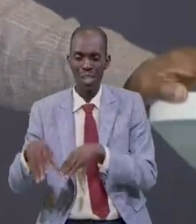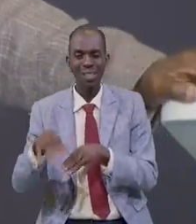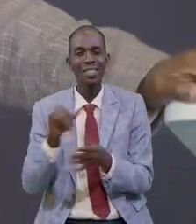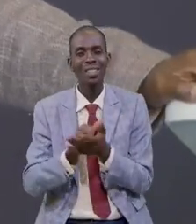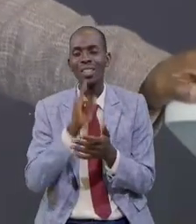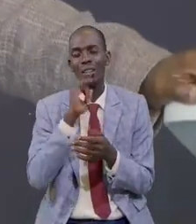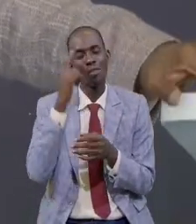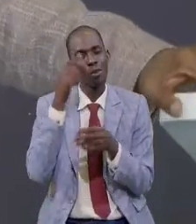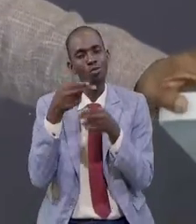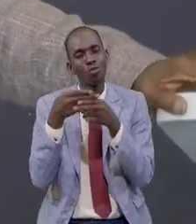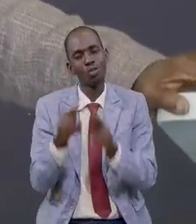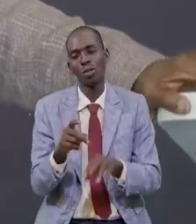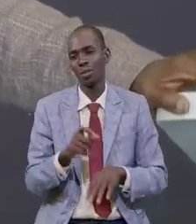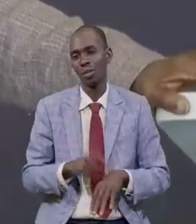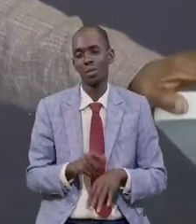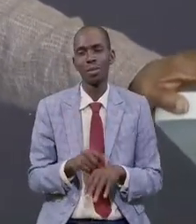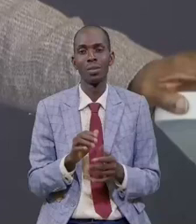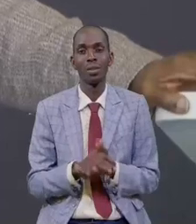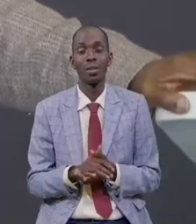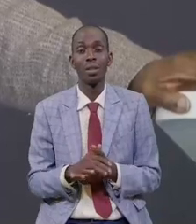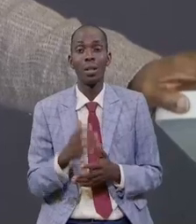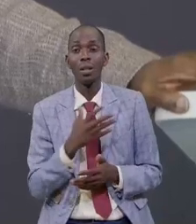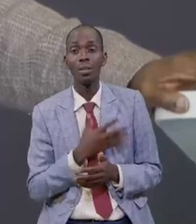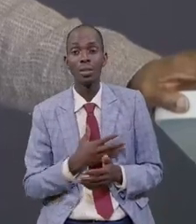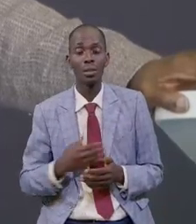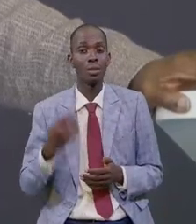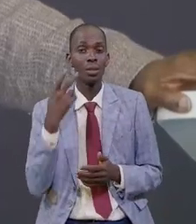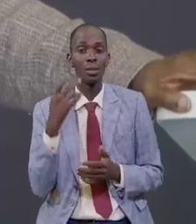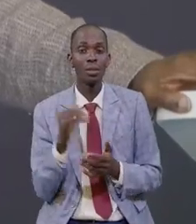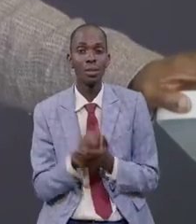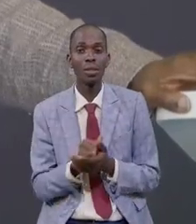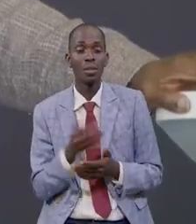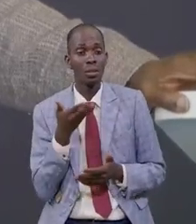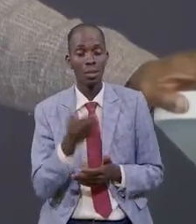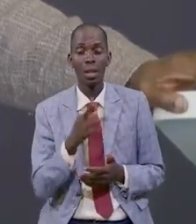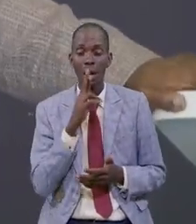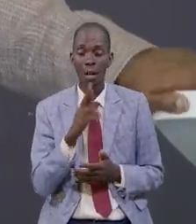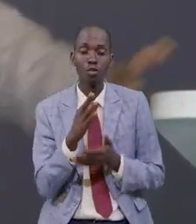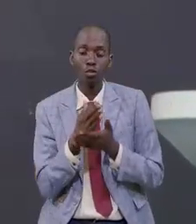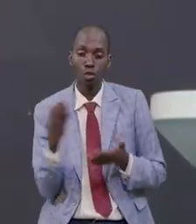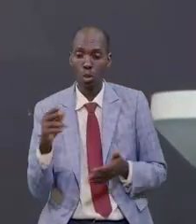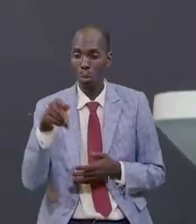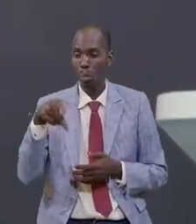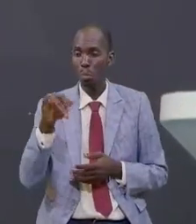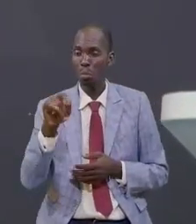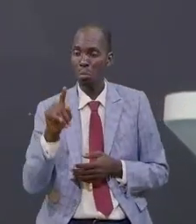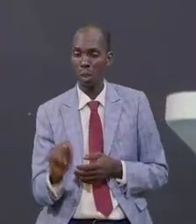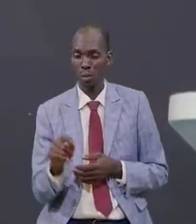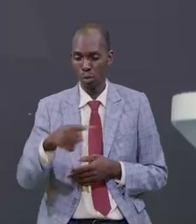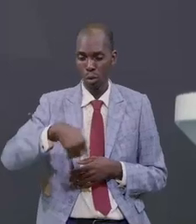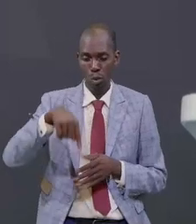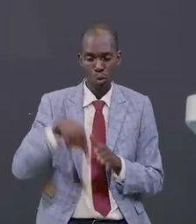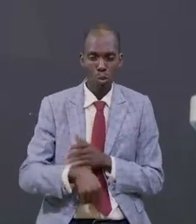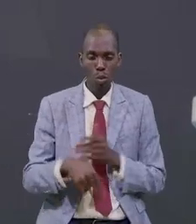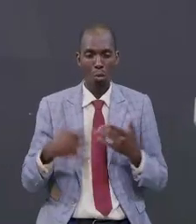il y a des fausses créées par des hommes et des femme c'est temporaire quelque